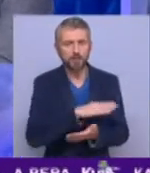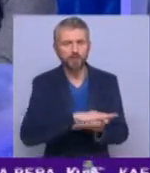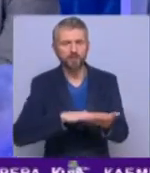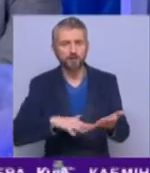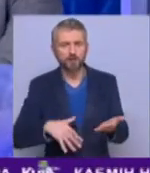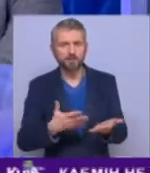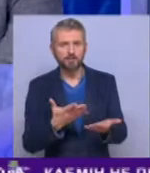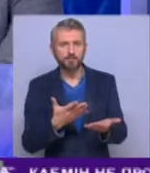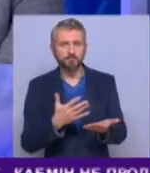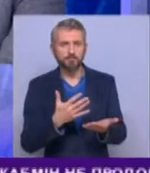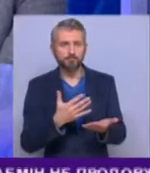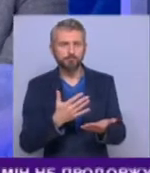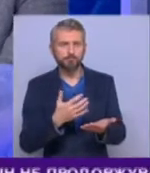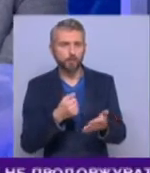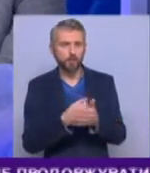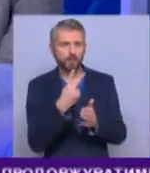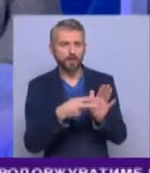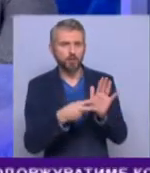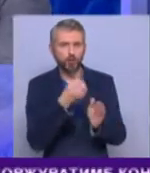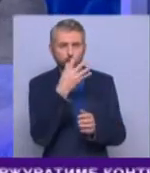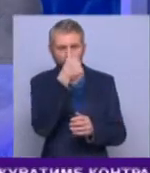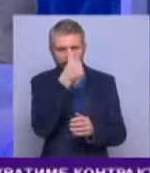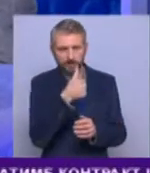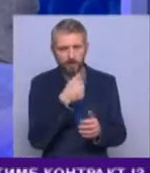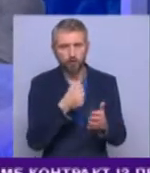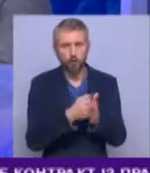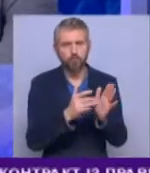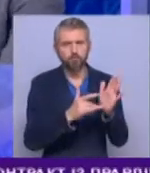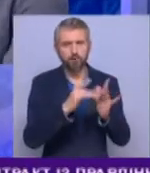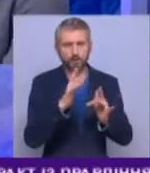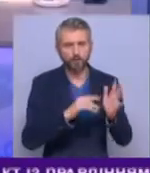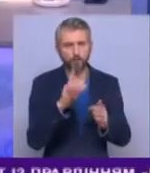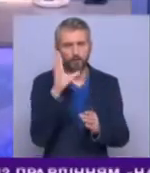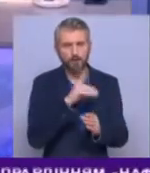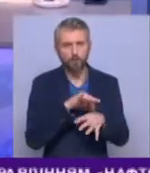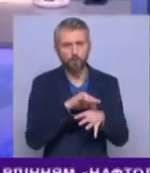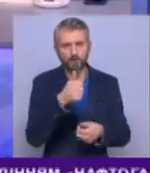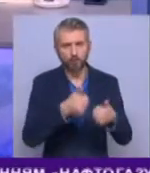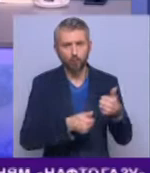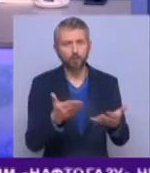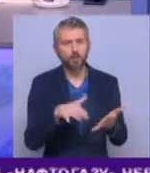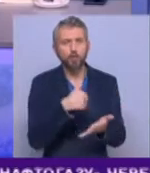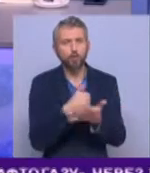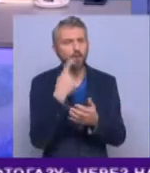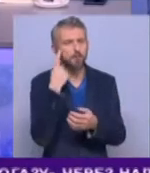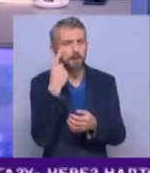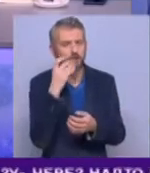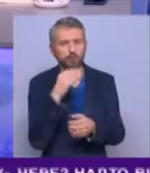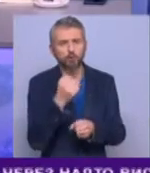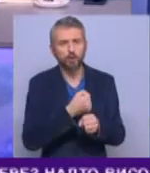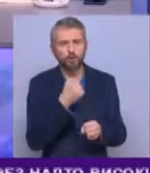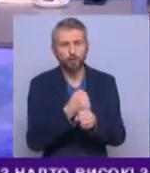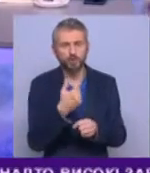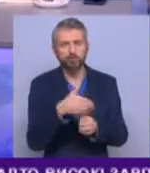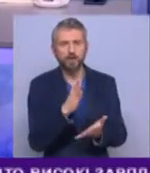як до 27 квітня, тобто до Пасхи, щоб ми встигли провести цей конкурс. І які основні меседжі? Будуть розроблені,